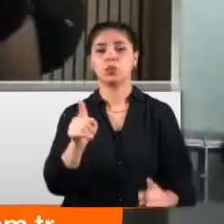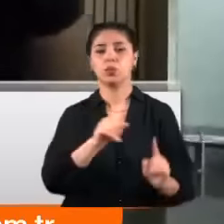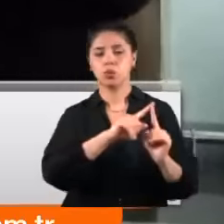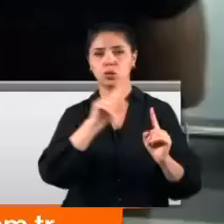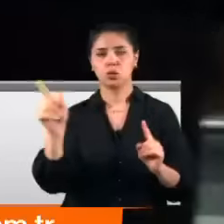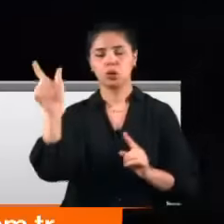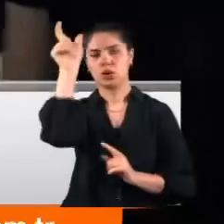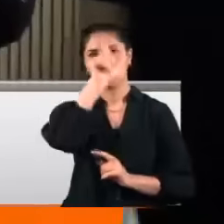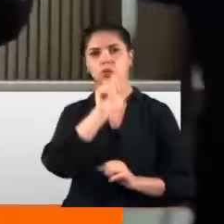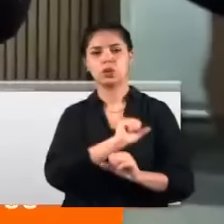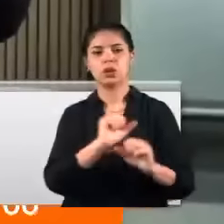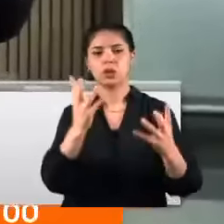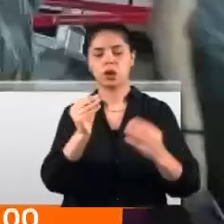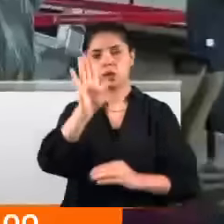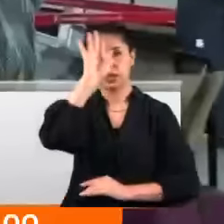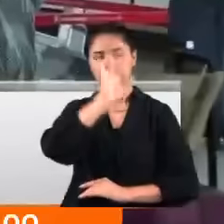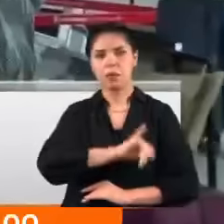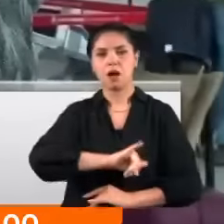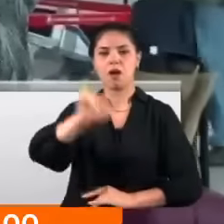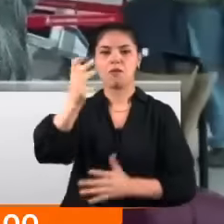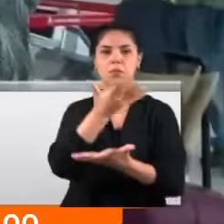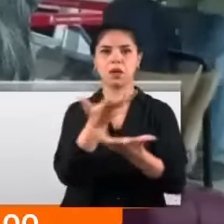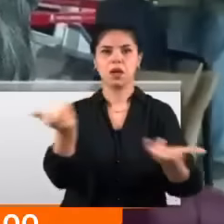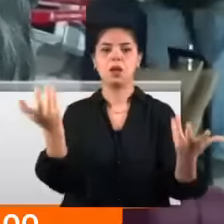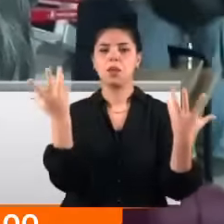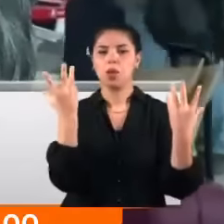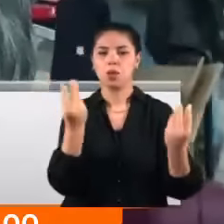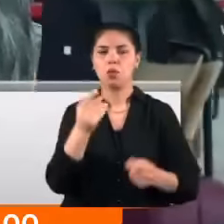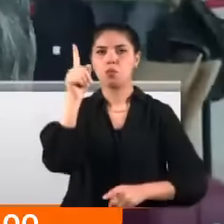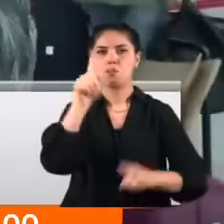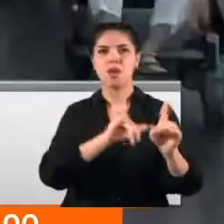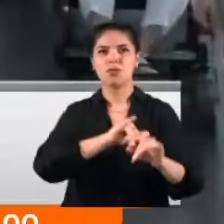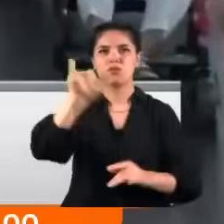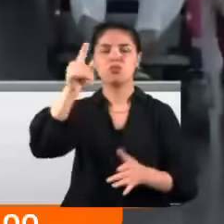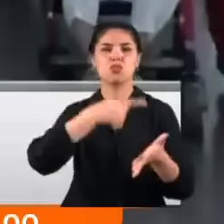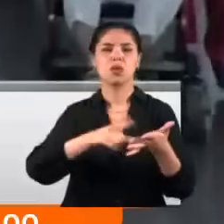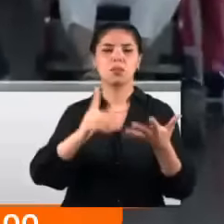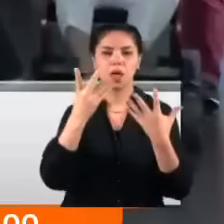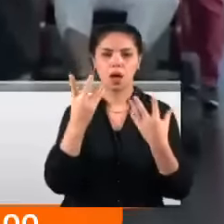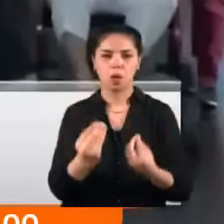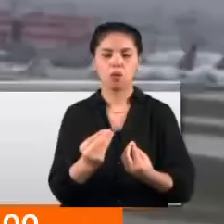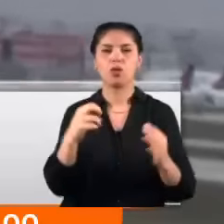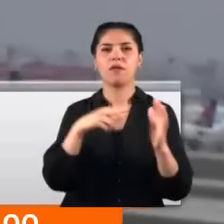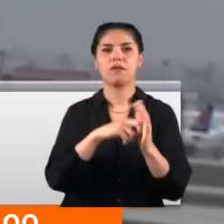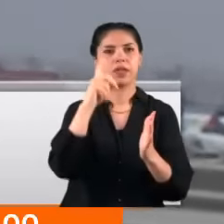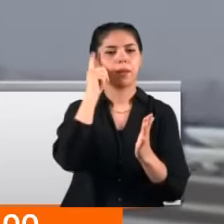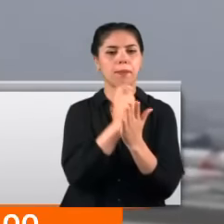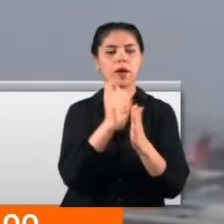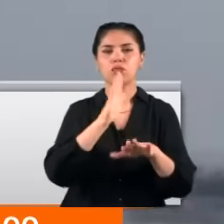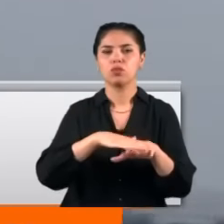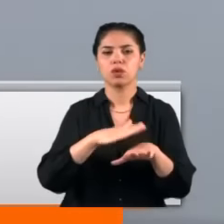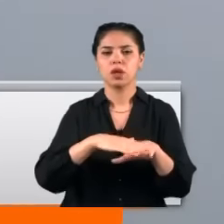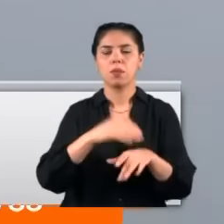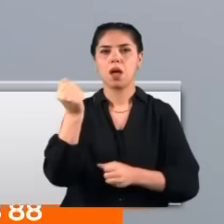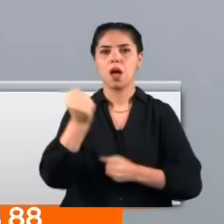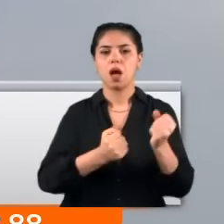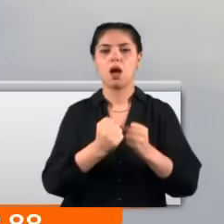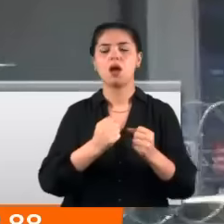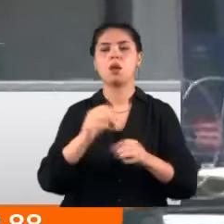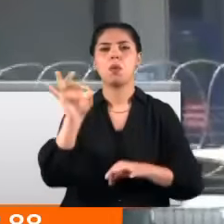de etkilendi. İstanbul Havalimanı'nda yoğunluk yaşandı. Bazı uçuşlar iptal edildi. Vize başvurusu yapanlar, araç muayene